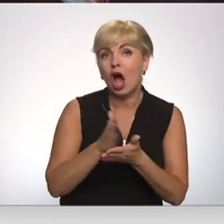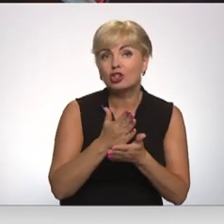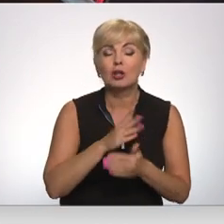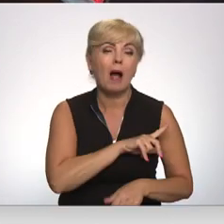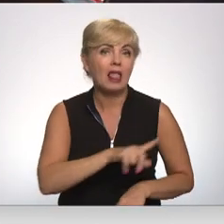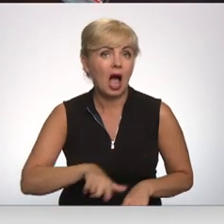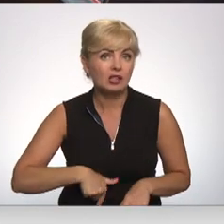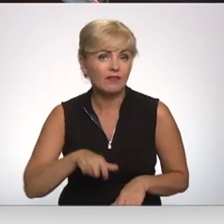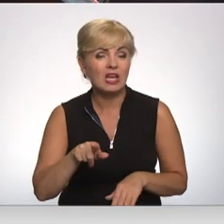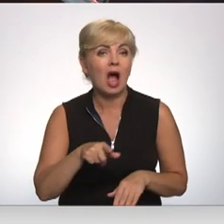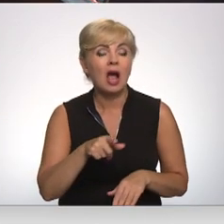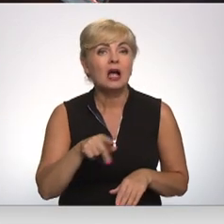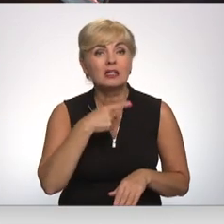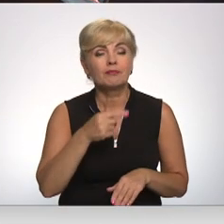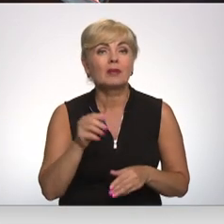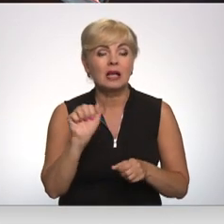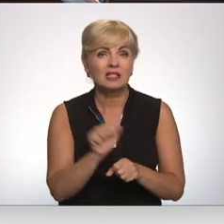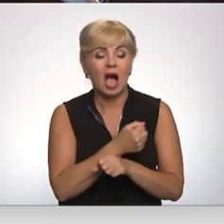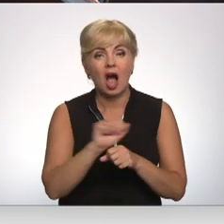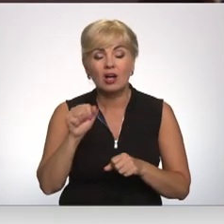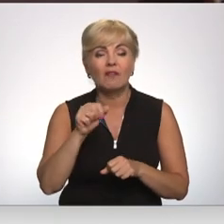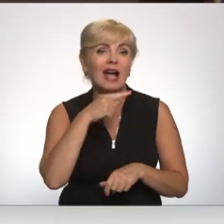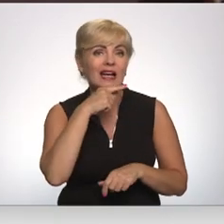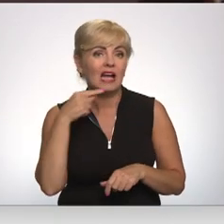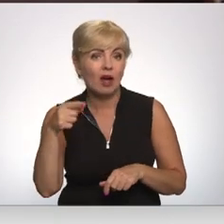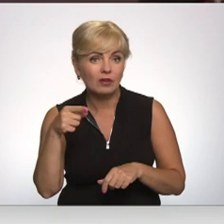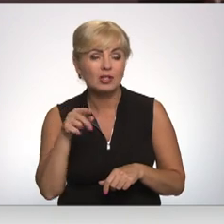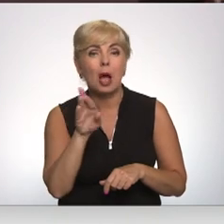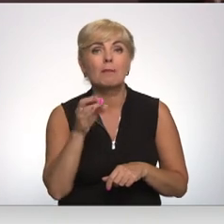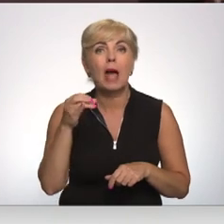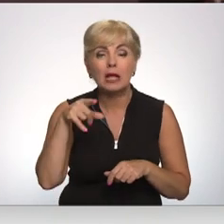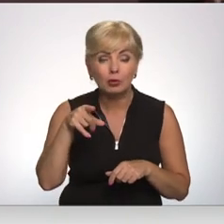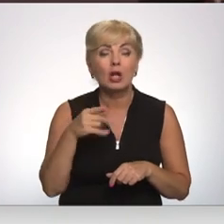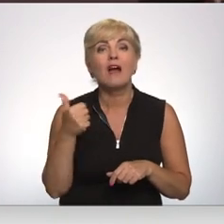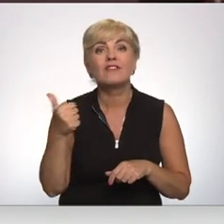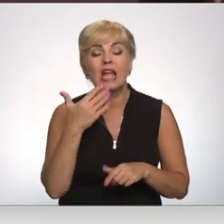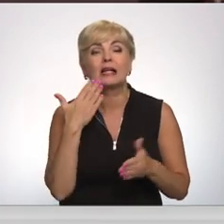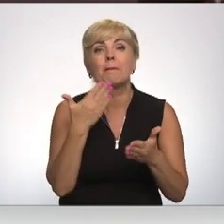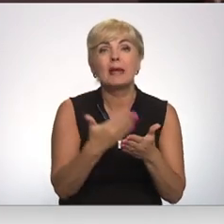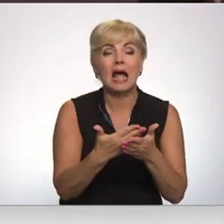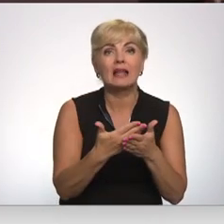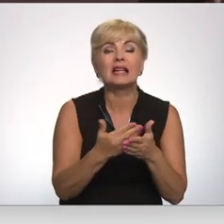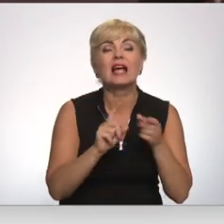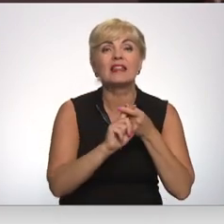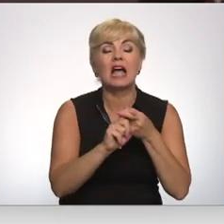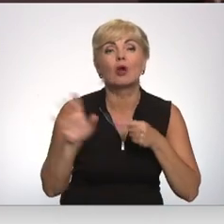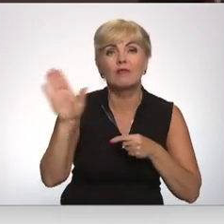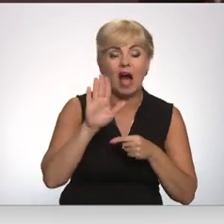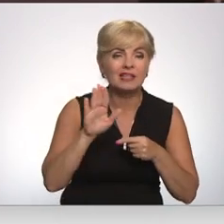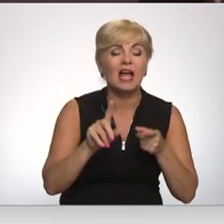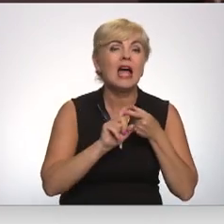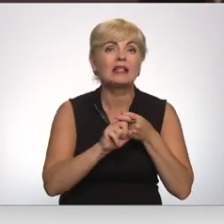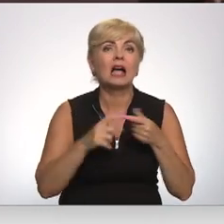Latvijas, kura sakāva lieliniekus un Bermonta armiju. Viņi arī pieteica šo neatkarīgo valsti, bet šis neatkarības karš viņiem